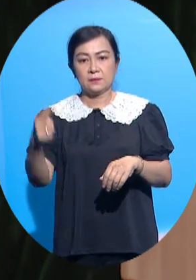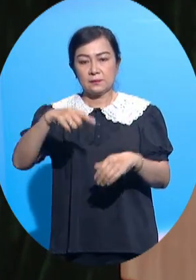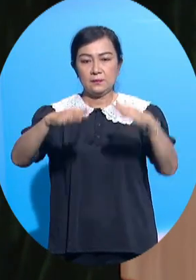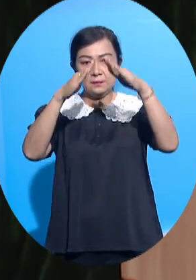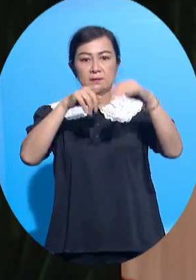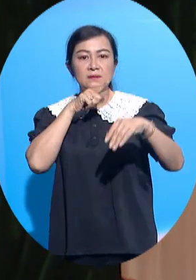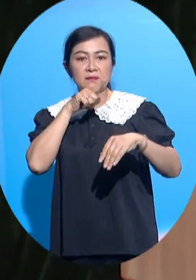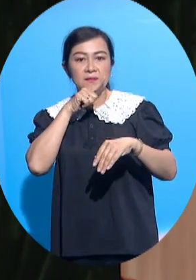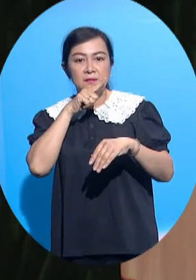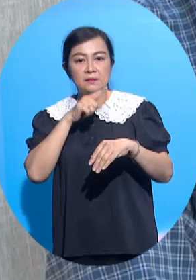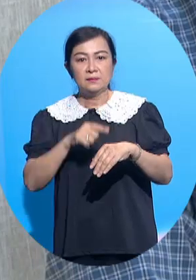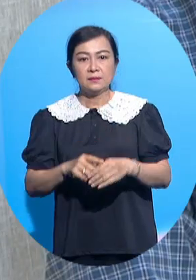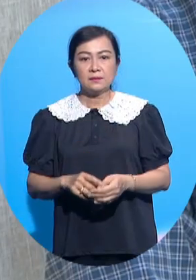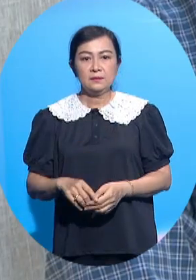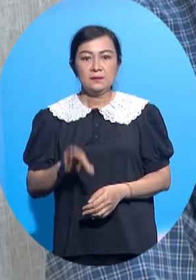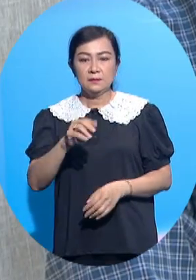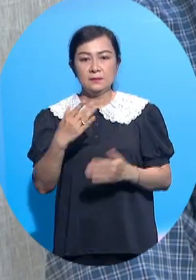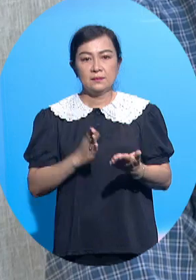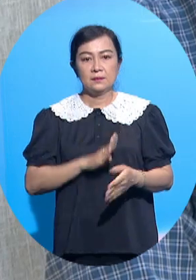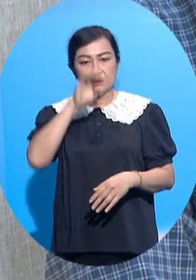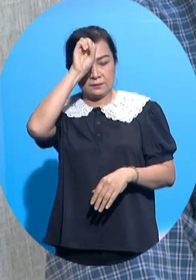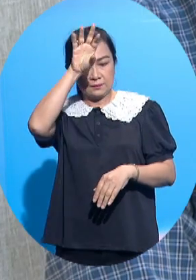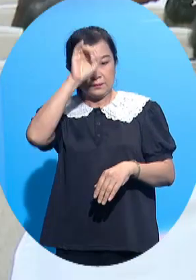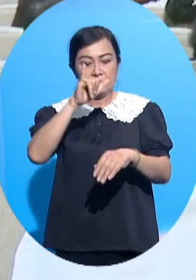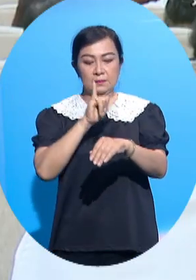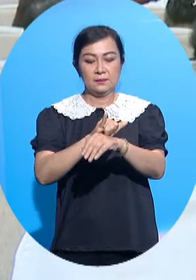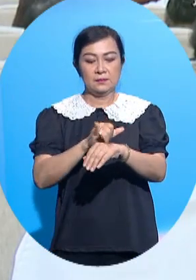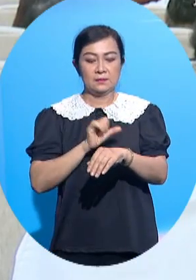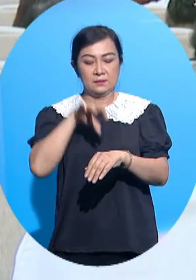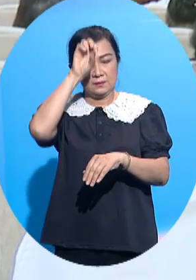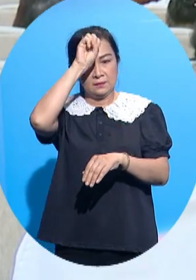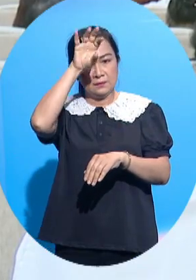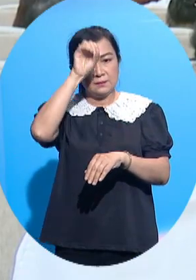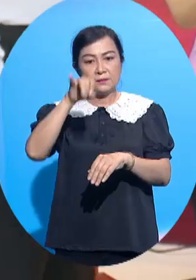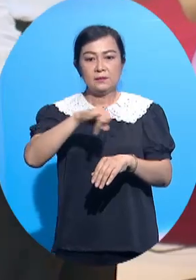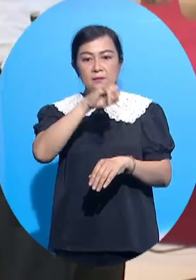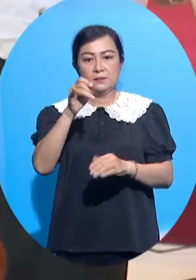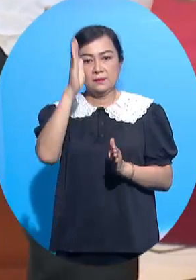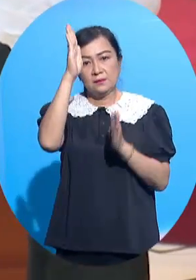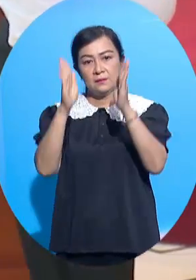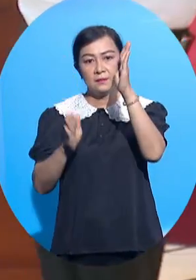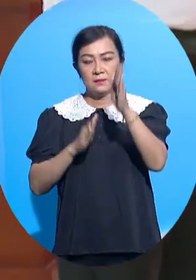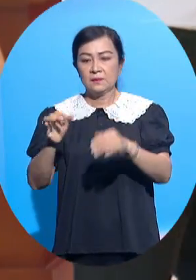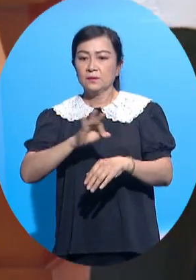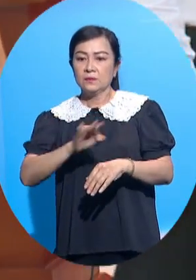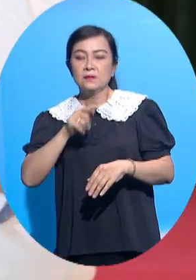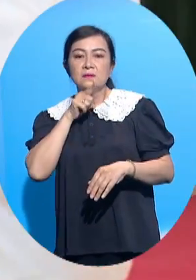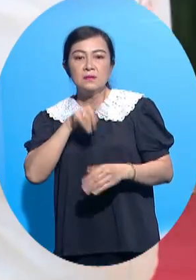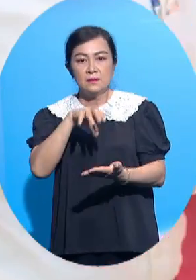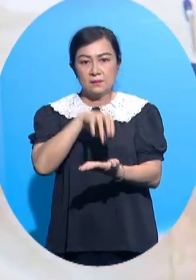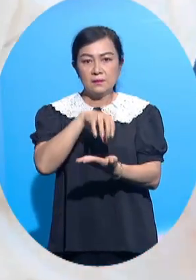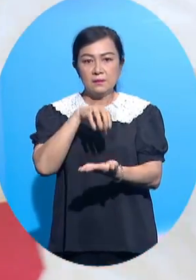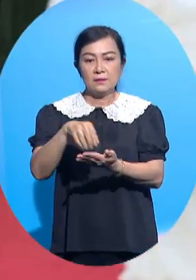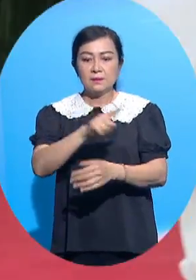đến trường trước tình hình bảo lũ nghiêm trọng Bộ Giáo dục và Đào tạo yêu cầu Sở Giáo dục và Đào tạo các tỉnh thành phố Tùy tình hình thực tế tại địa